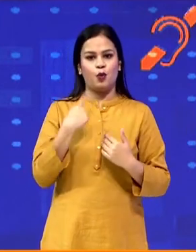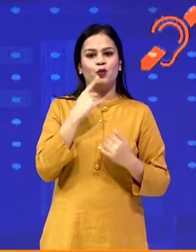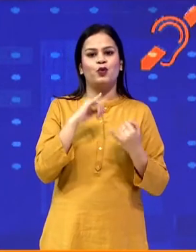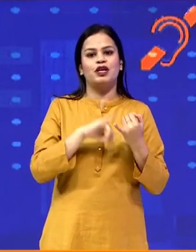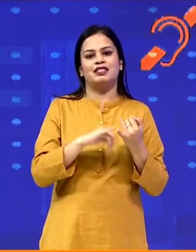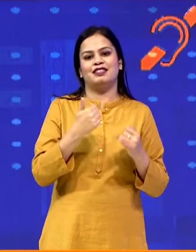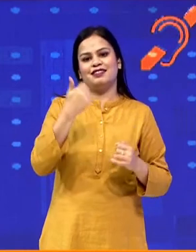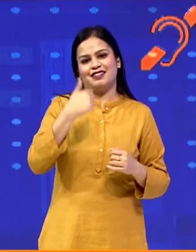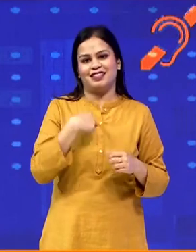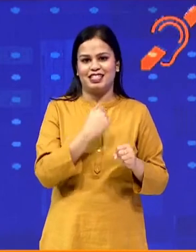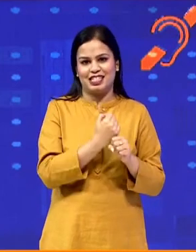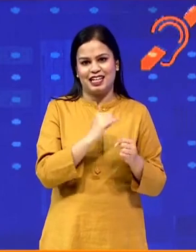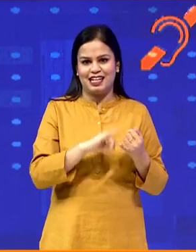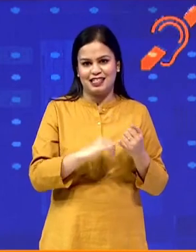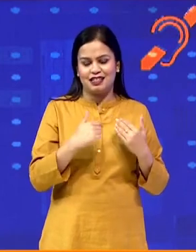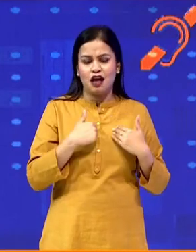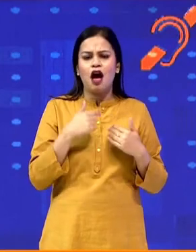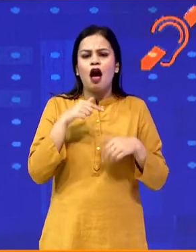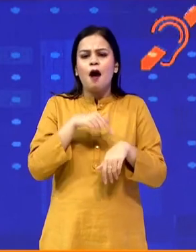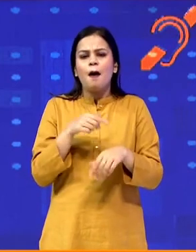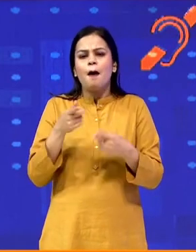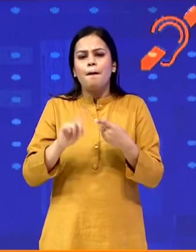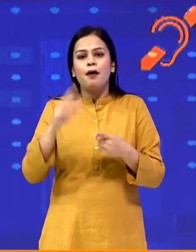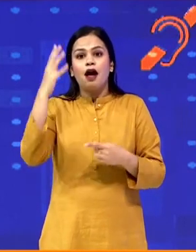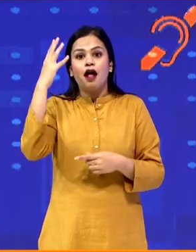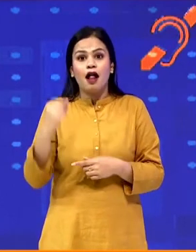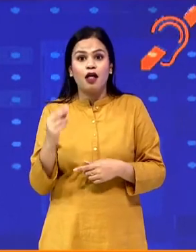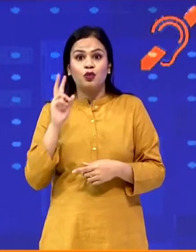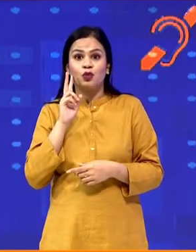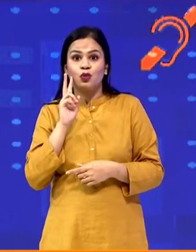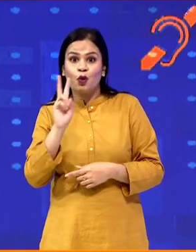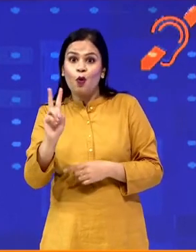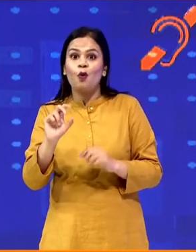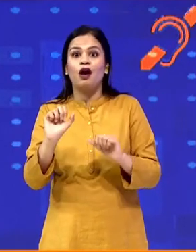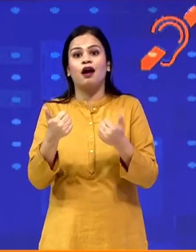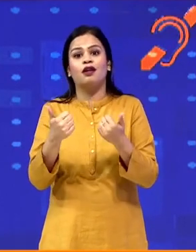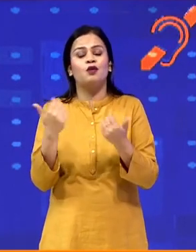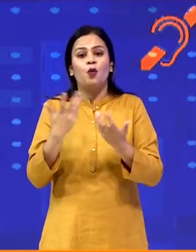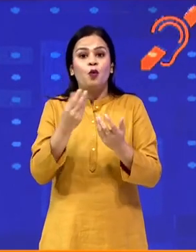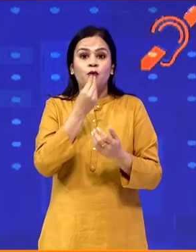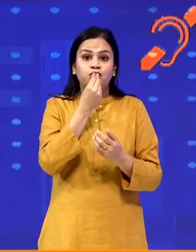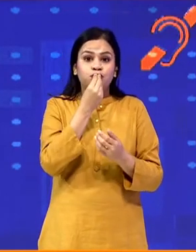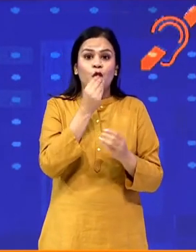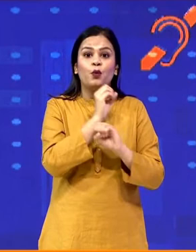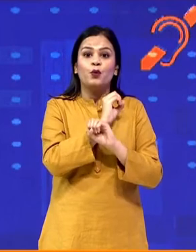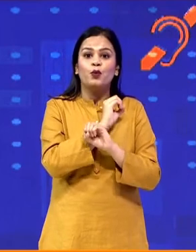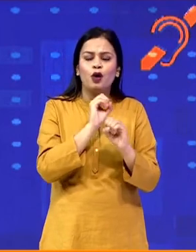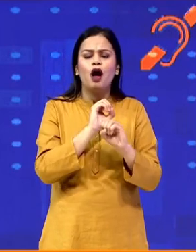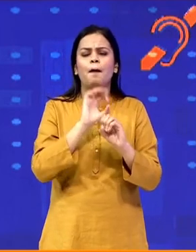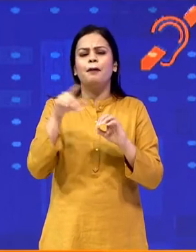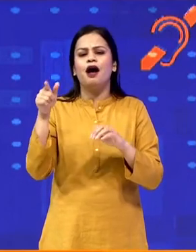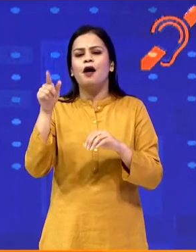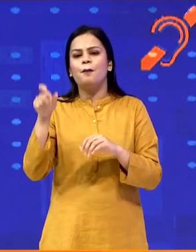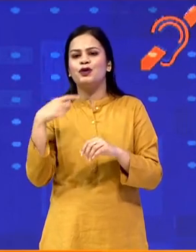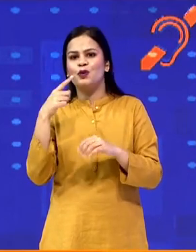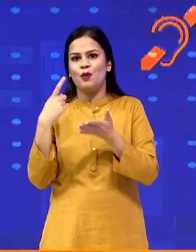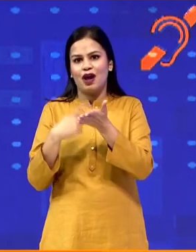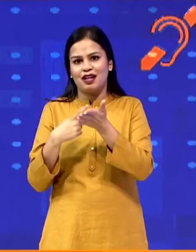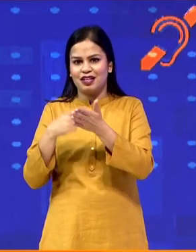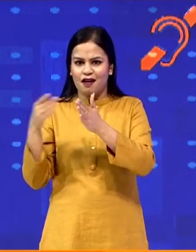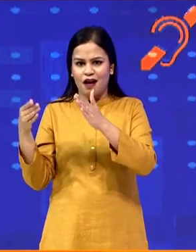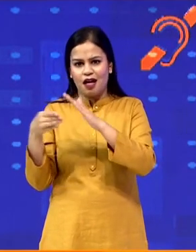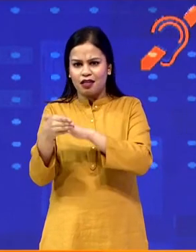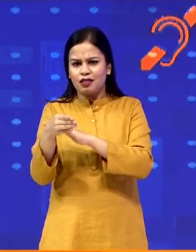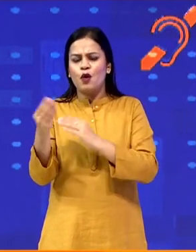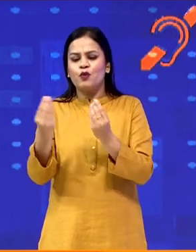तो कभी-कभी हमारे 2:00 बाज जाते थे डिनर के बगैर तो अंदर जाते थे और वहां से कुछ